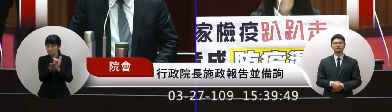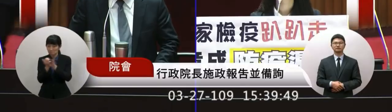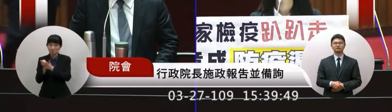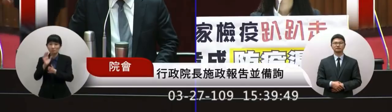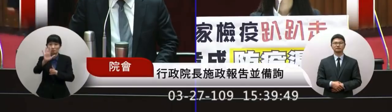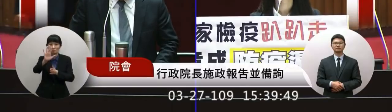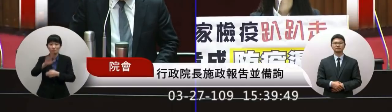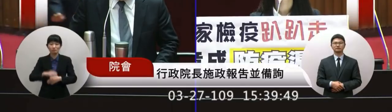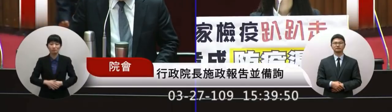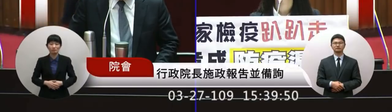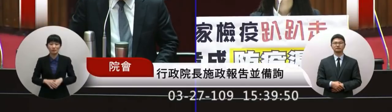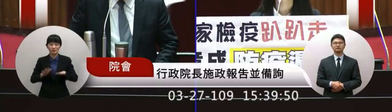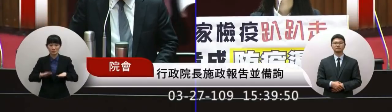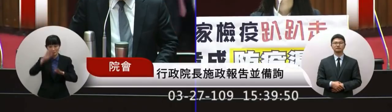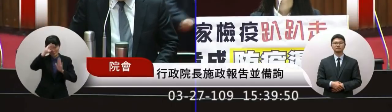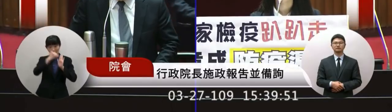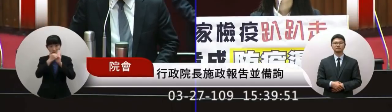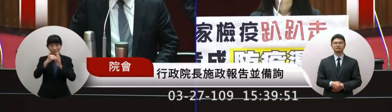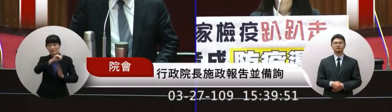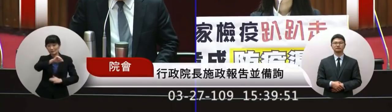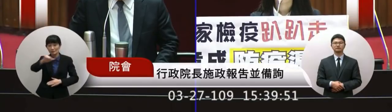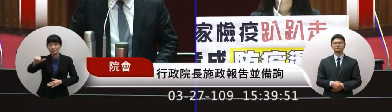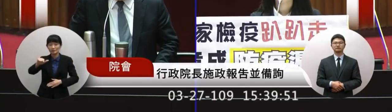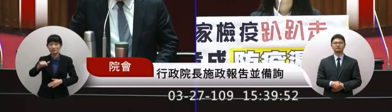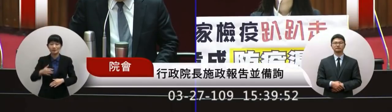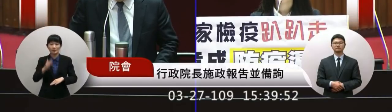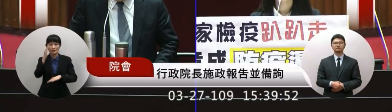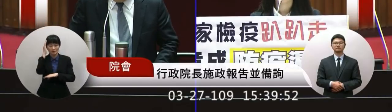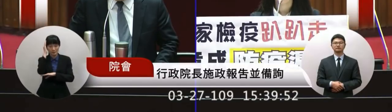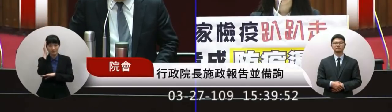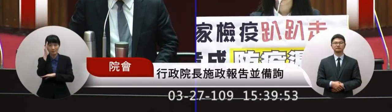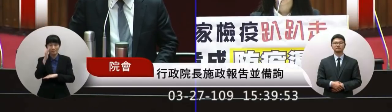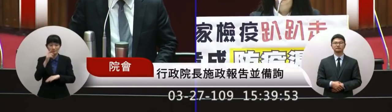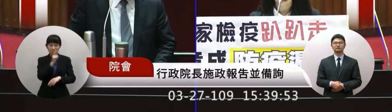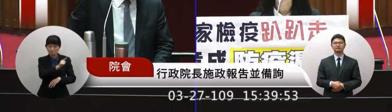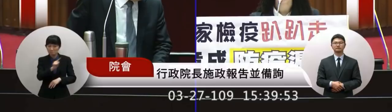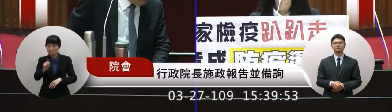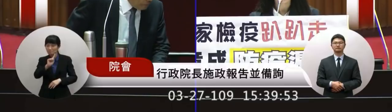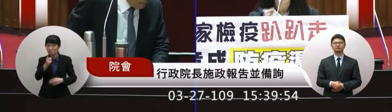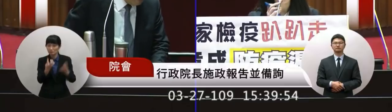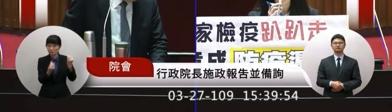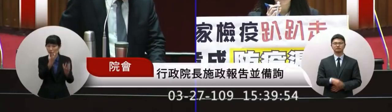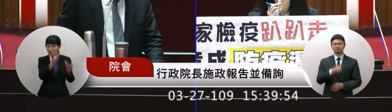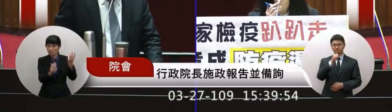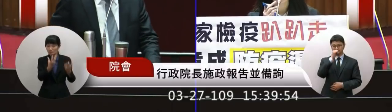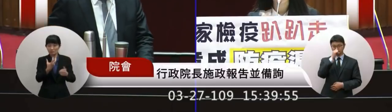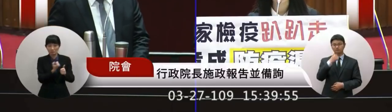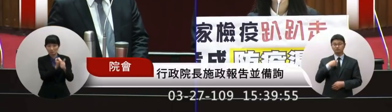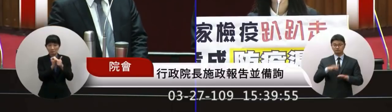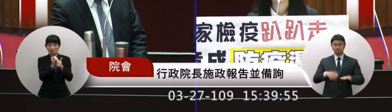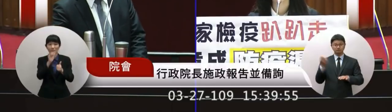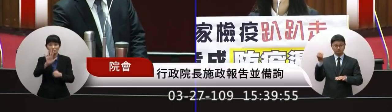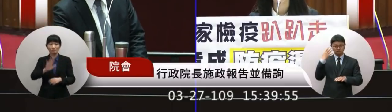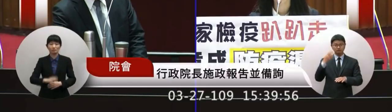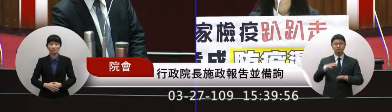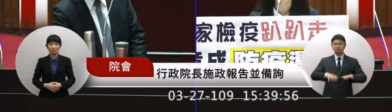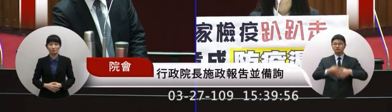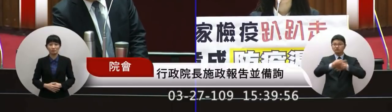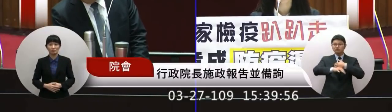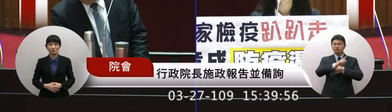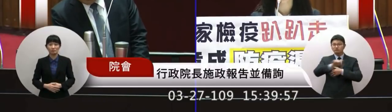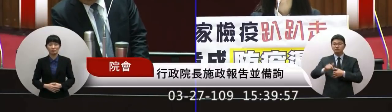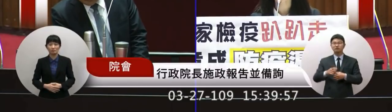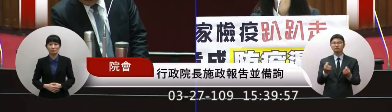以现在这些防疫物资政府都有相关的掌握。 好，据我了解，目前缺的包